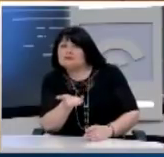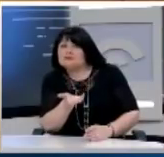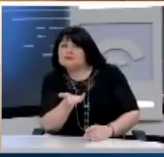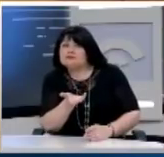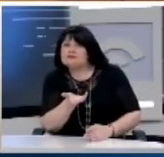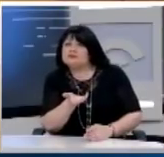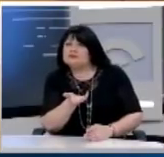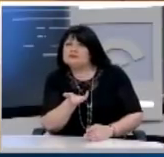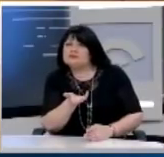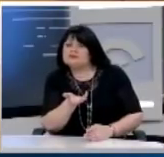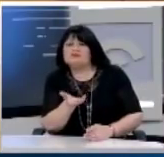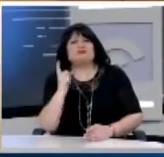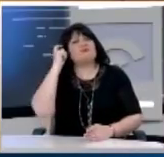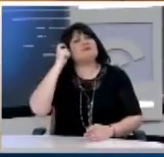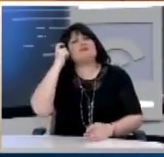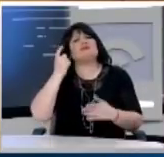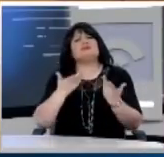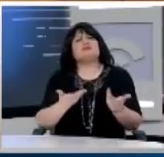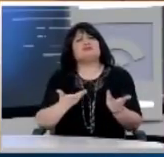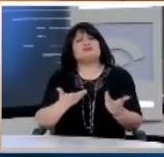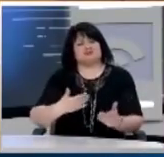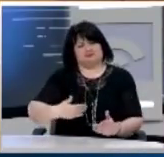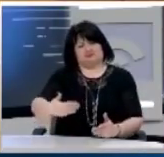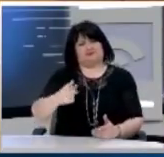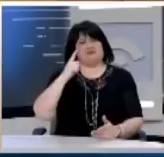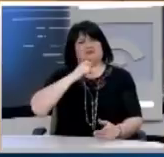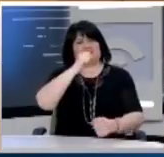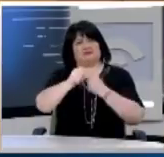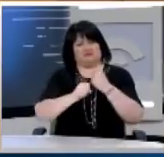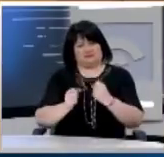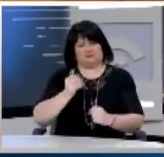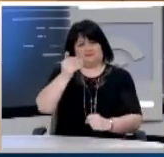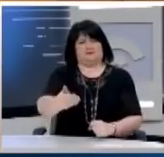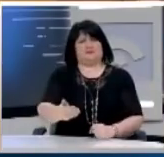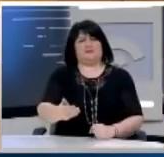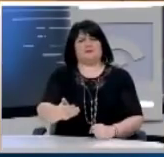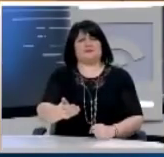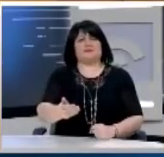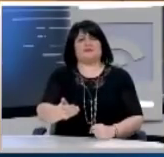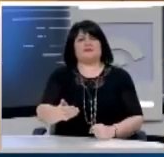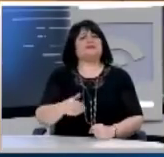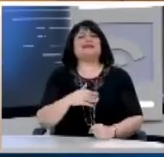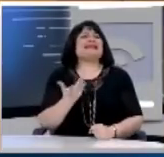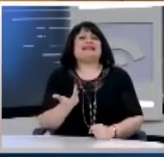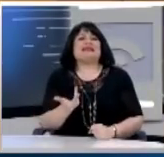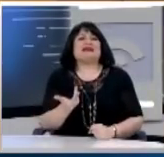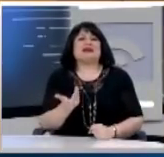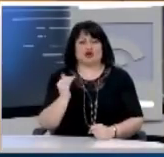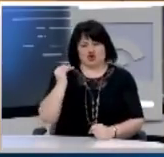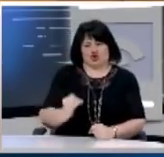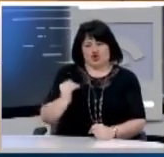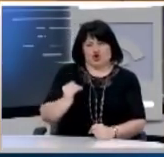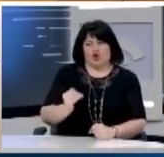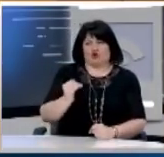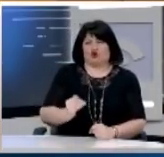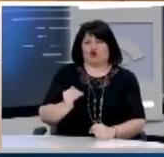Πώς φαντάζεστε ότι στα επόμενα 10 χρόνια θα υπάρχει σύγκληση του Νότου με